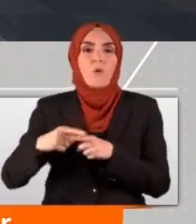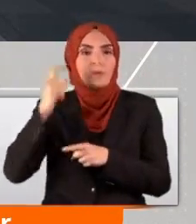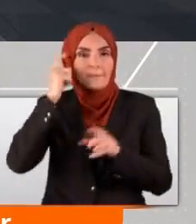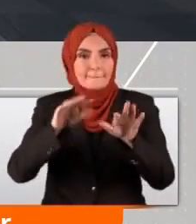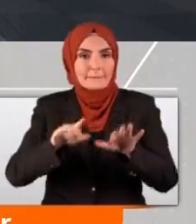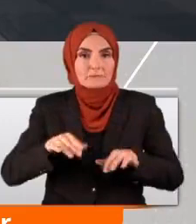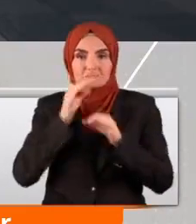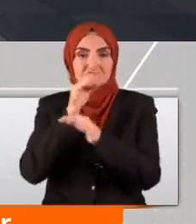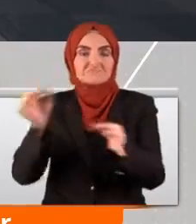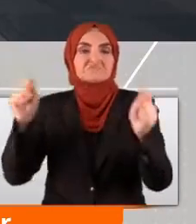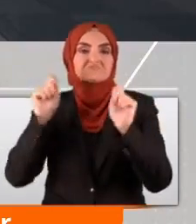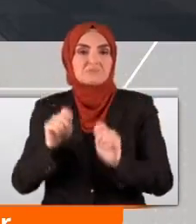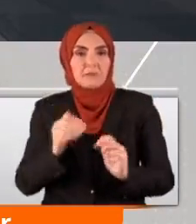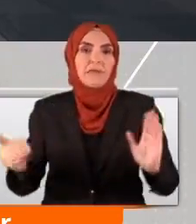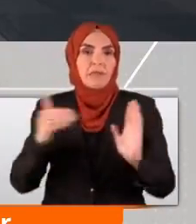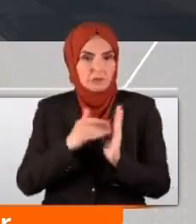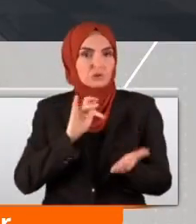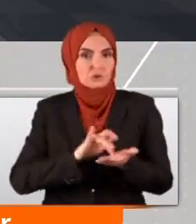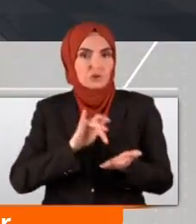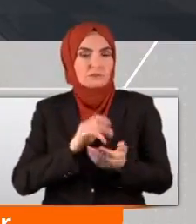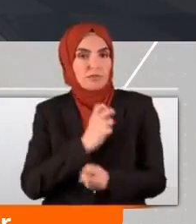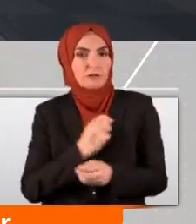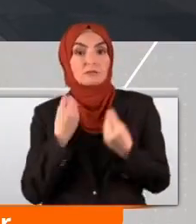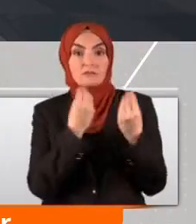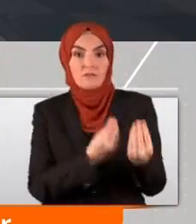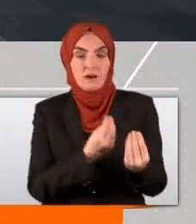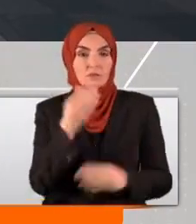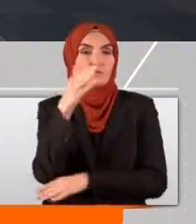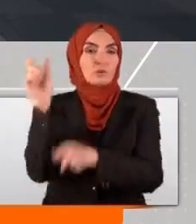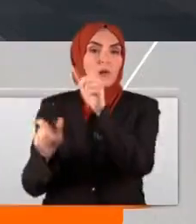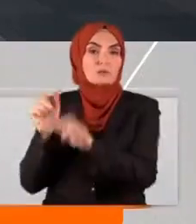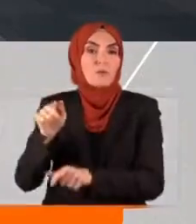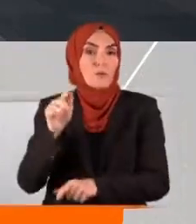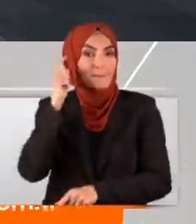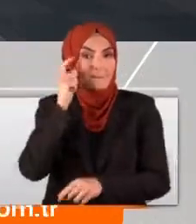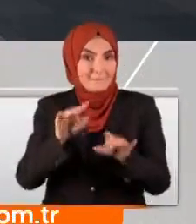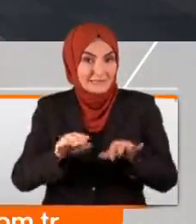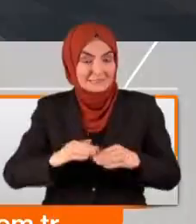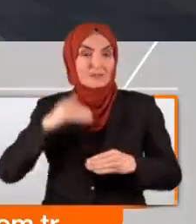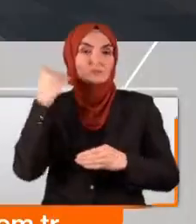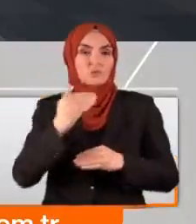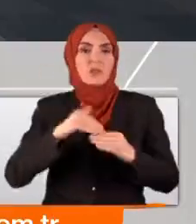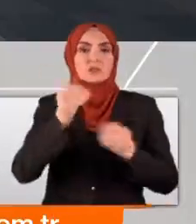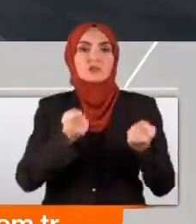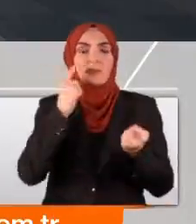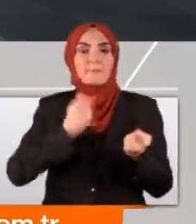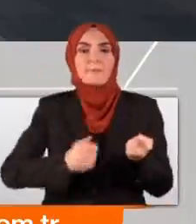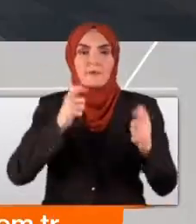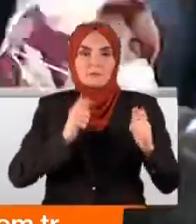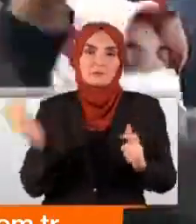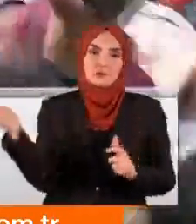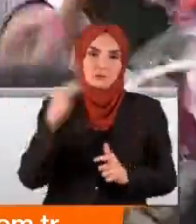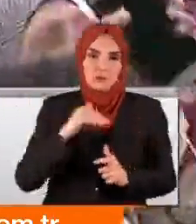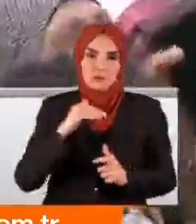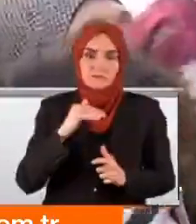Yetmedi, bir de yaptırım tehdidinde bulundu. Büyükelçiler o bildirinin ardından Dışişleri Bakanlığı'na çağrıldı. Sözlü olarak